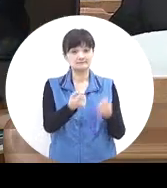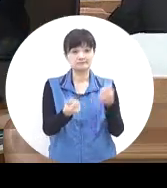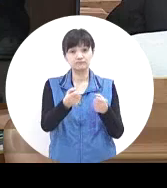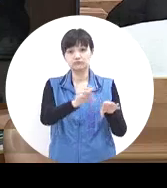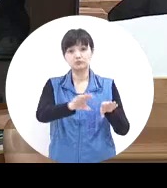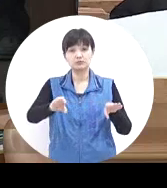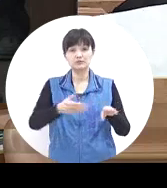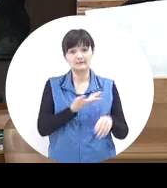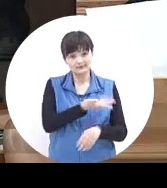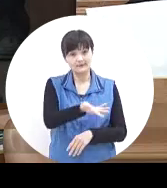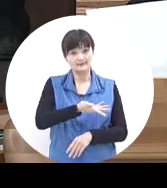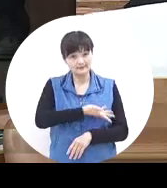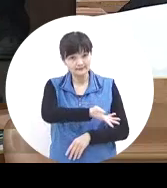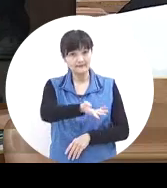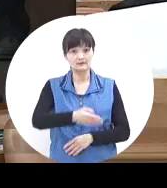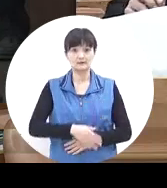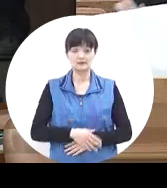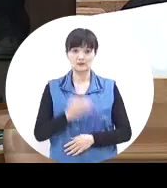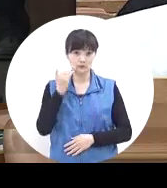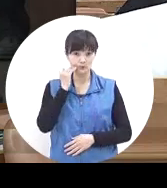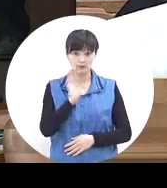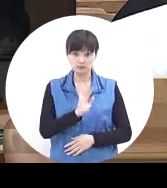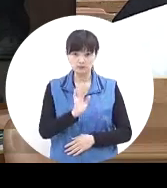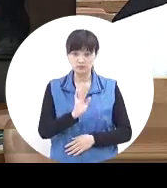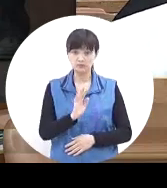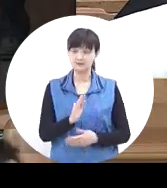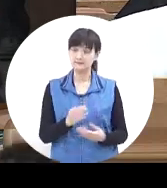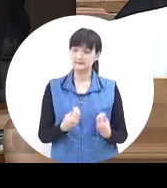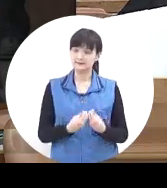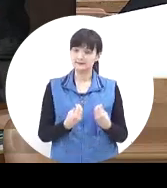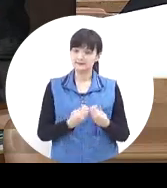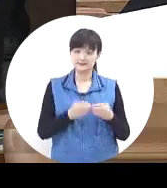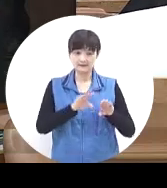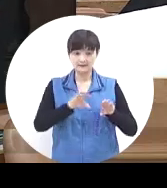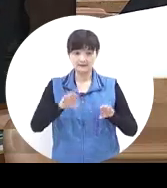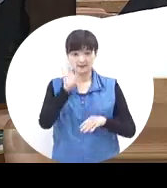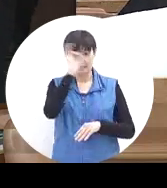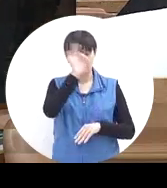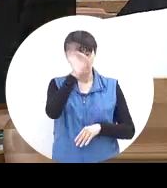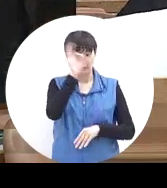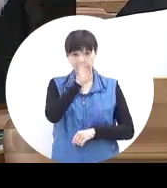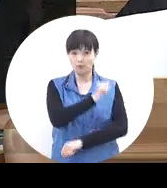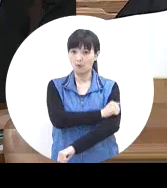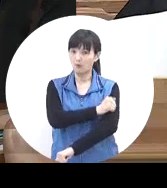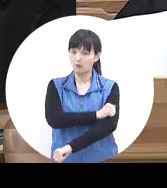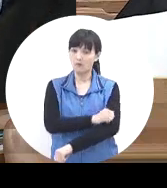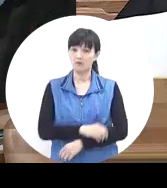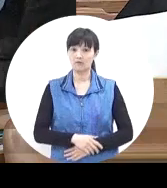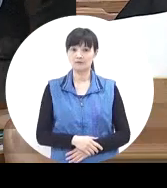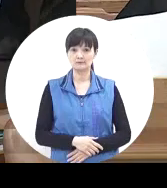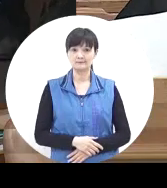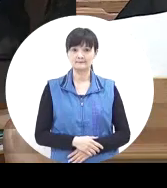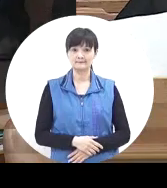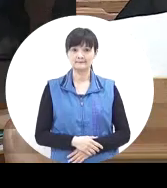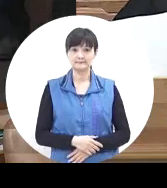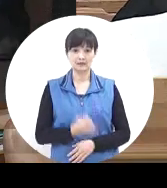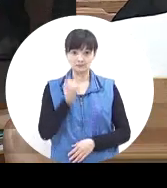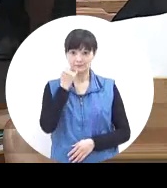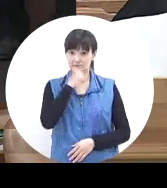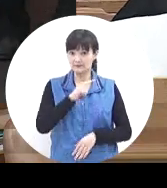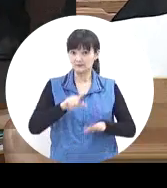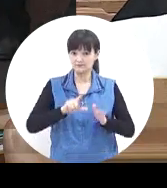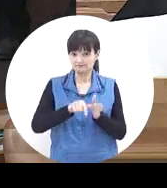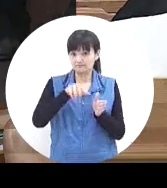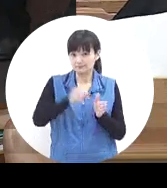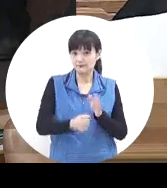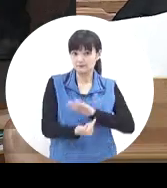停车没有办法停车的问题。市长是不是卖讲单家在重划，找公社在走，近的才开始来走啊？ 啊，